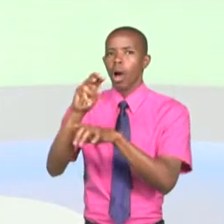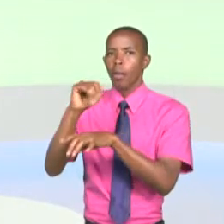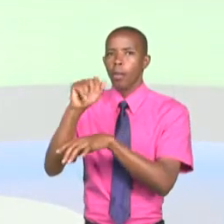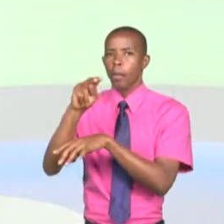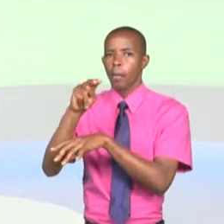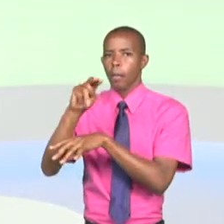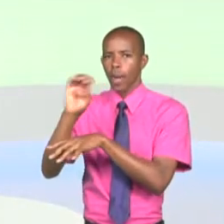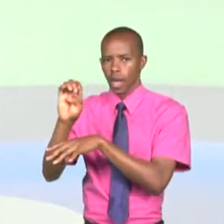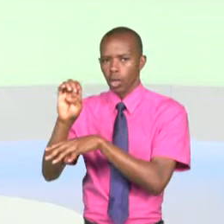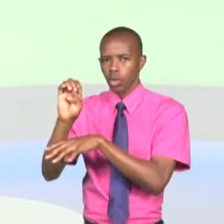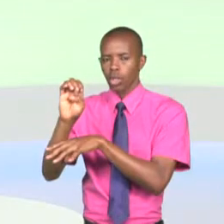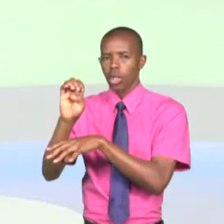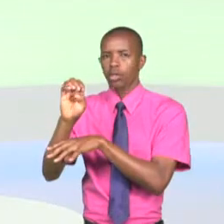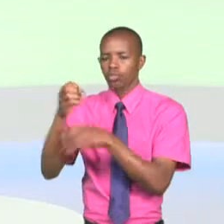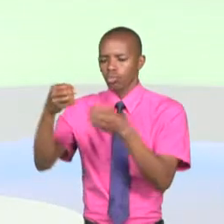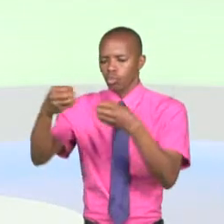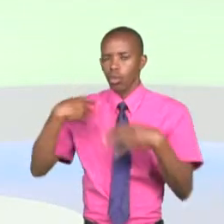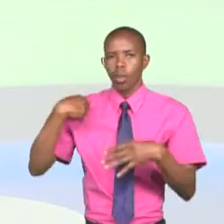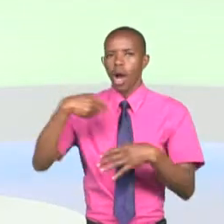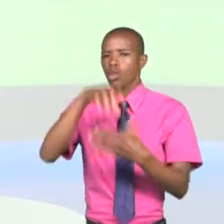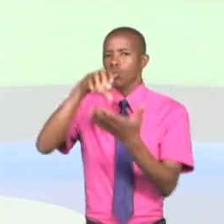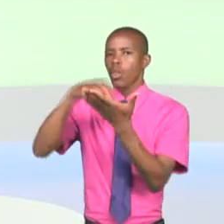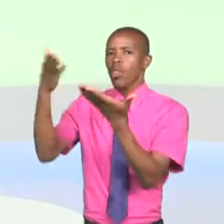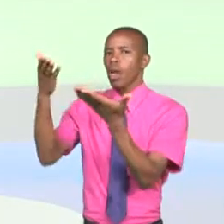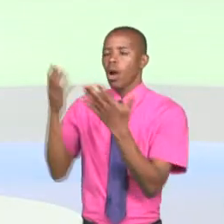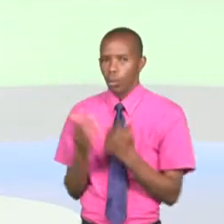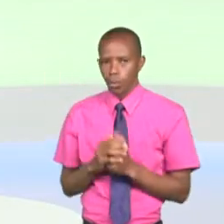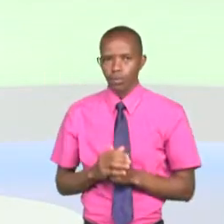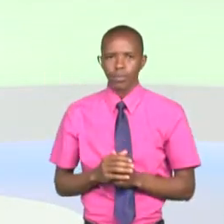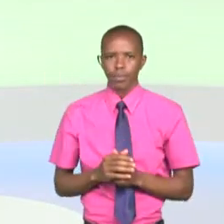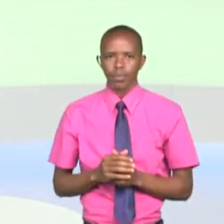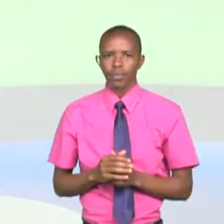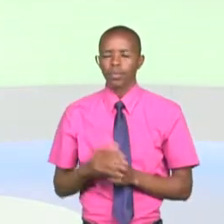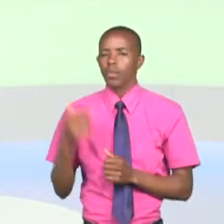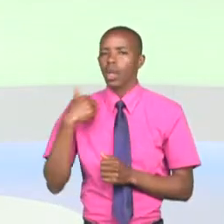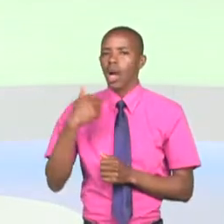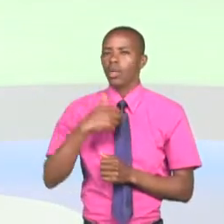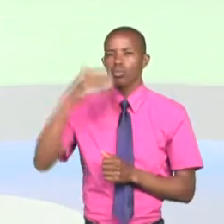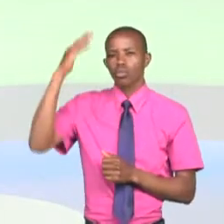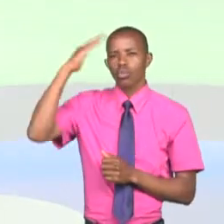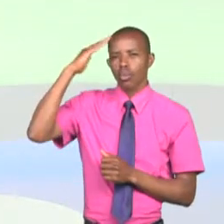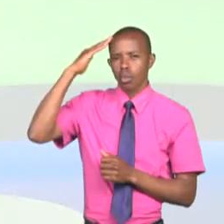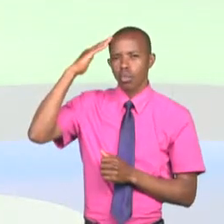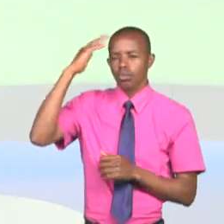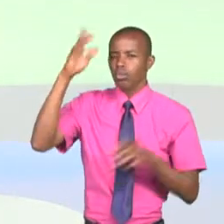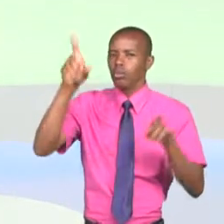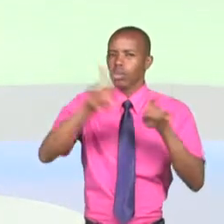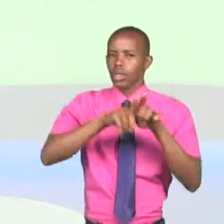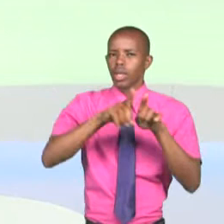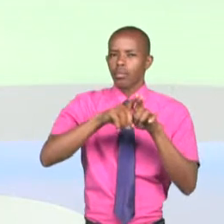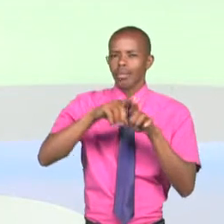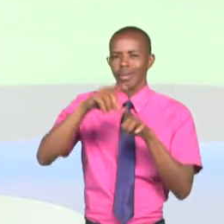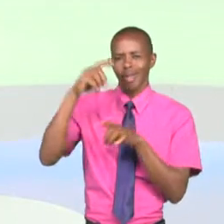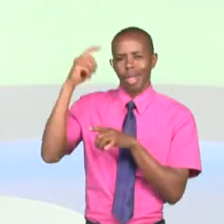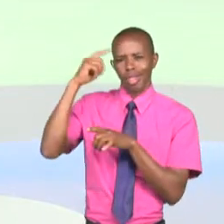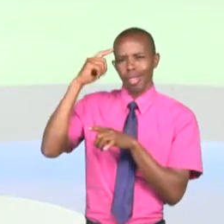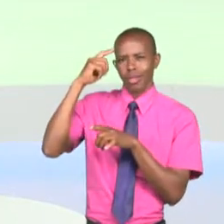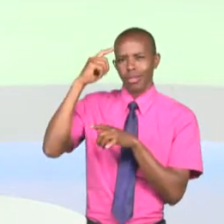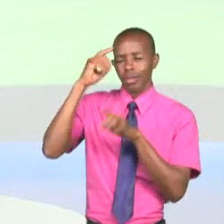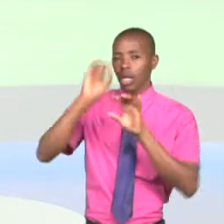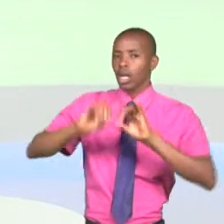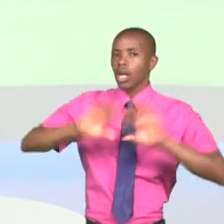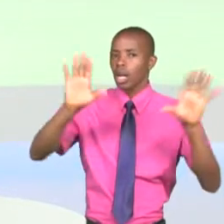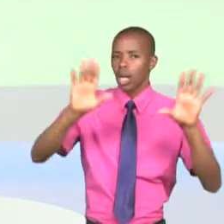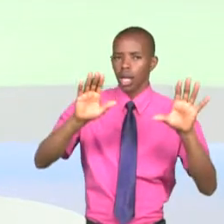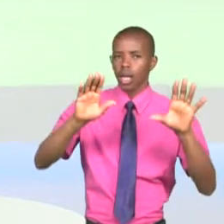aweze kutuarifu hali halisi iko vipi mle, ndipo tuweze kujua na tuweze kutathmini kihalali